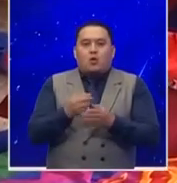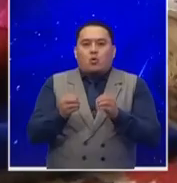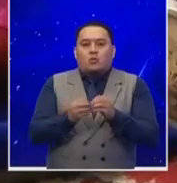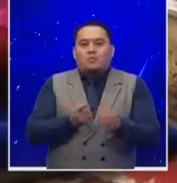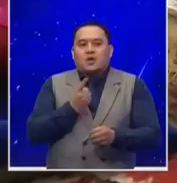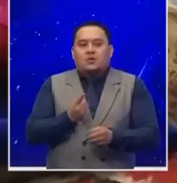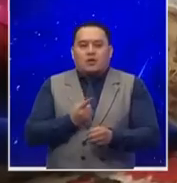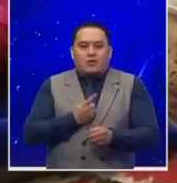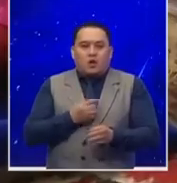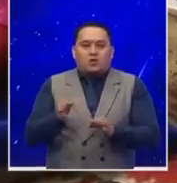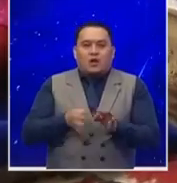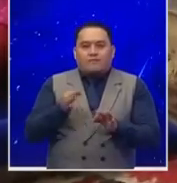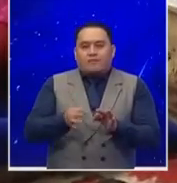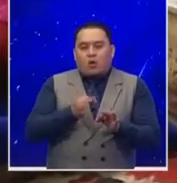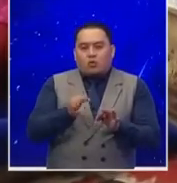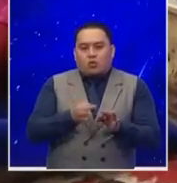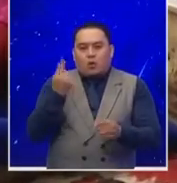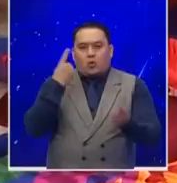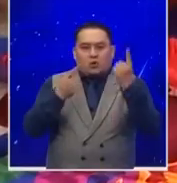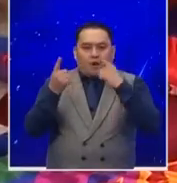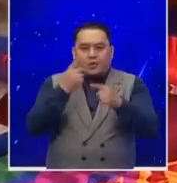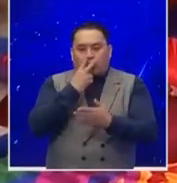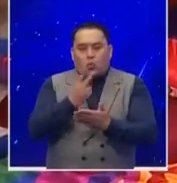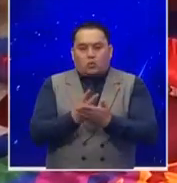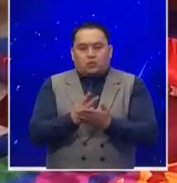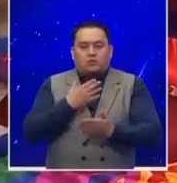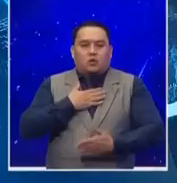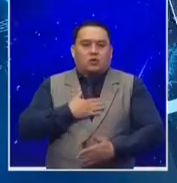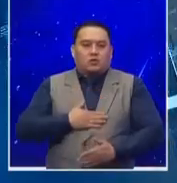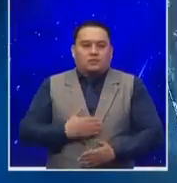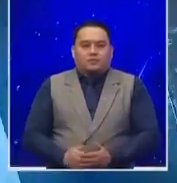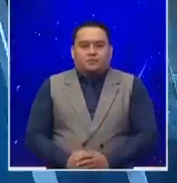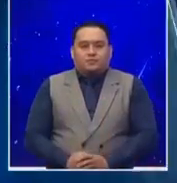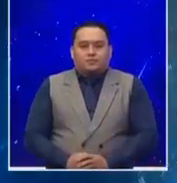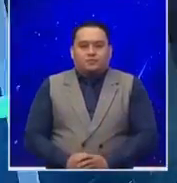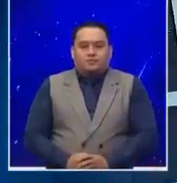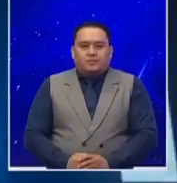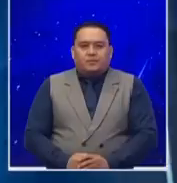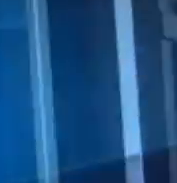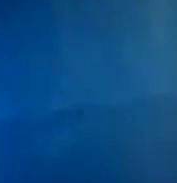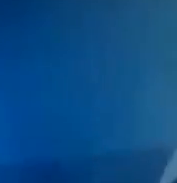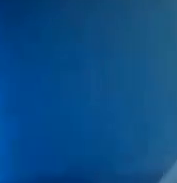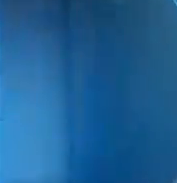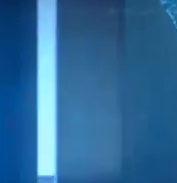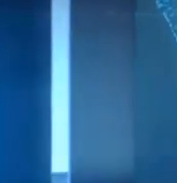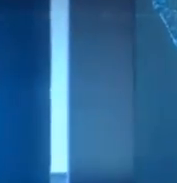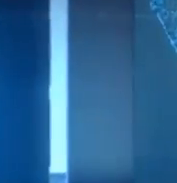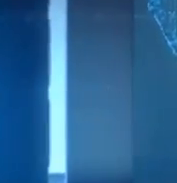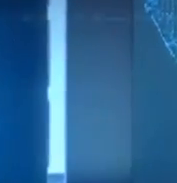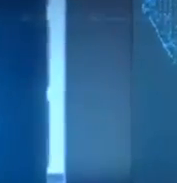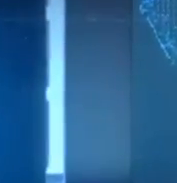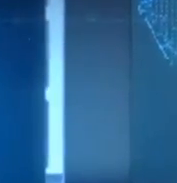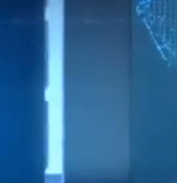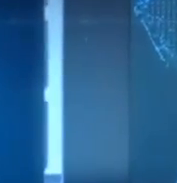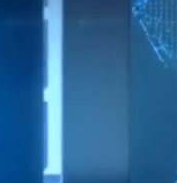саусағын біріктіріп, инеге жіпті тізбектеп, өнерін паш етіп отырғаны көңіл қуантады. Елдана Сәрсенбаева, Жансая Бекқұрман, Әсет